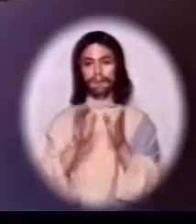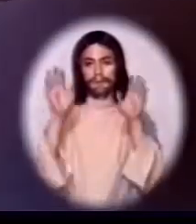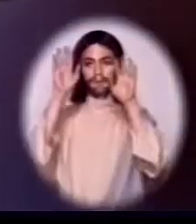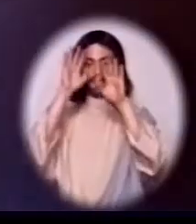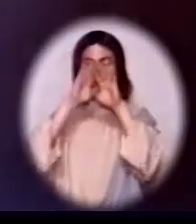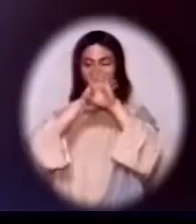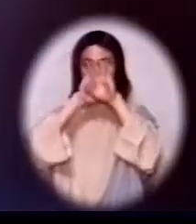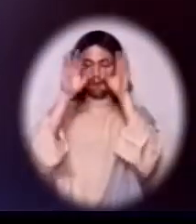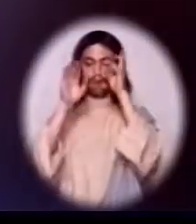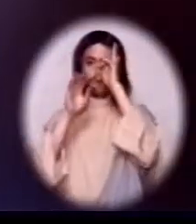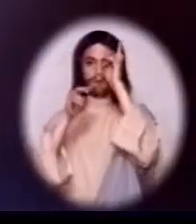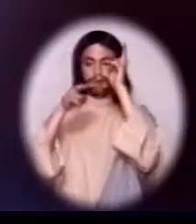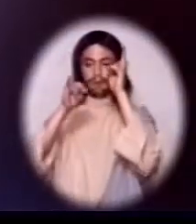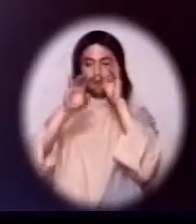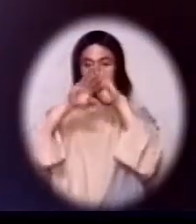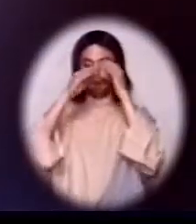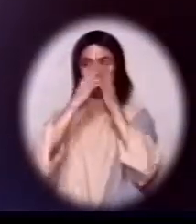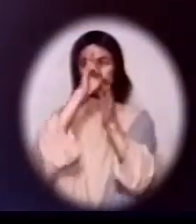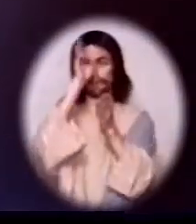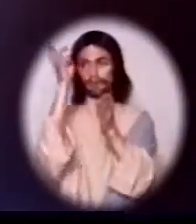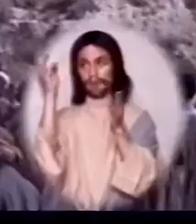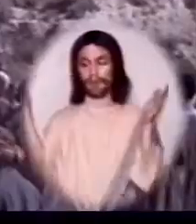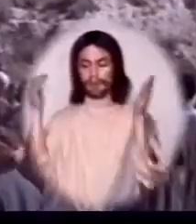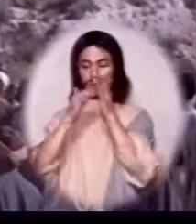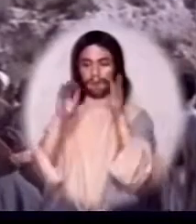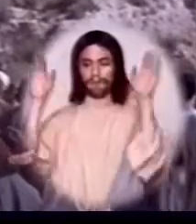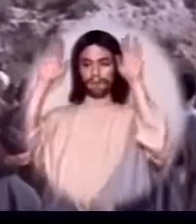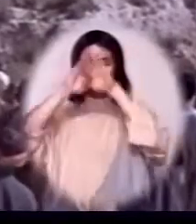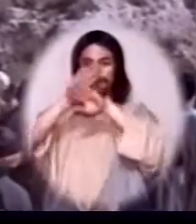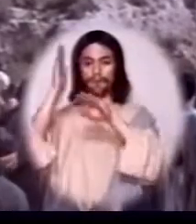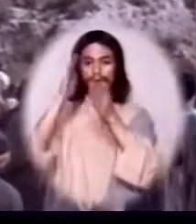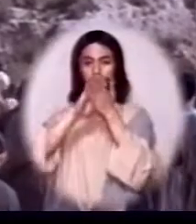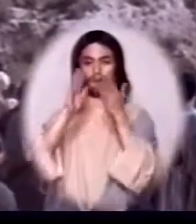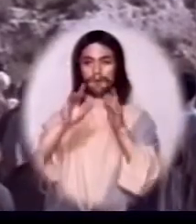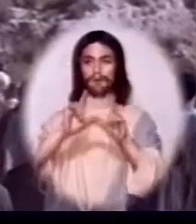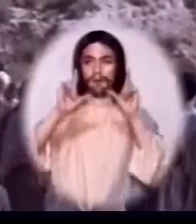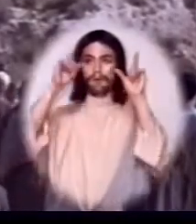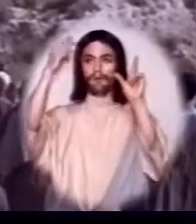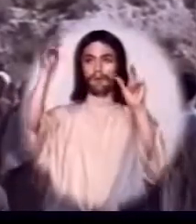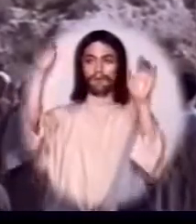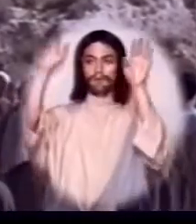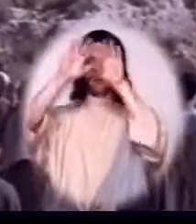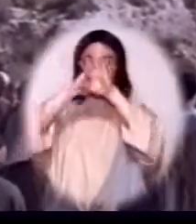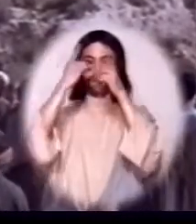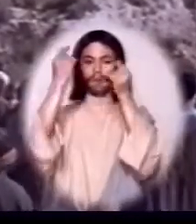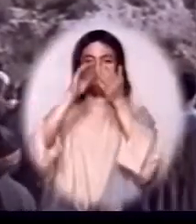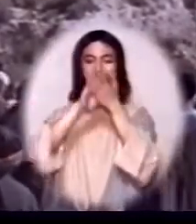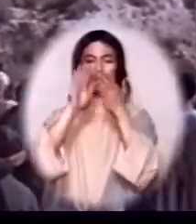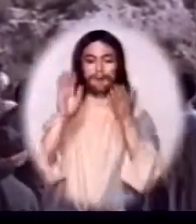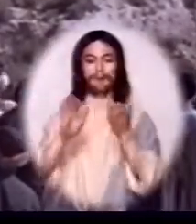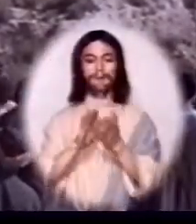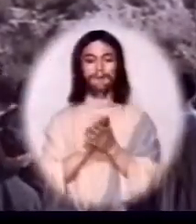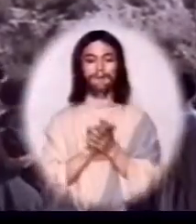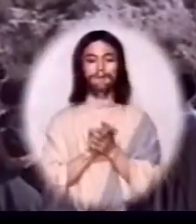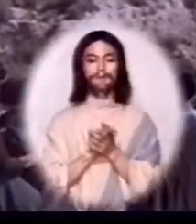낮 12시쯤 되자 어둠이 온 땅을 덮어 오후 3시까지 계속됐습니다. 태양마저 빛을 잃었습니다.